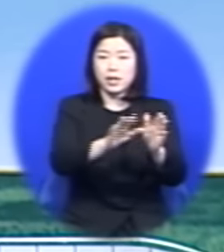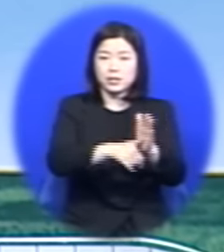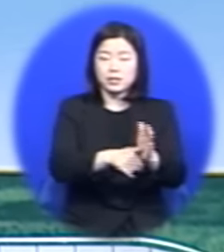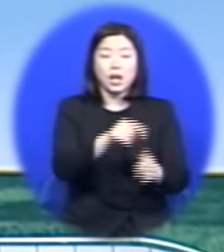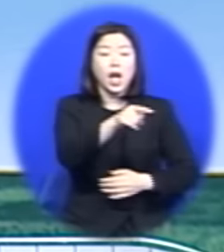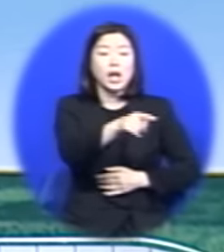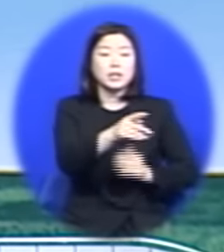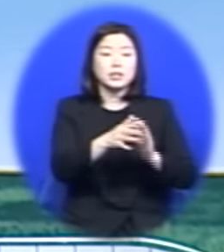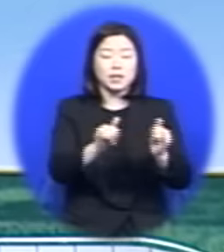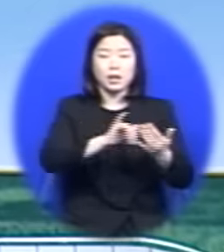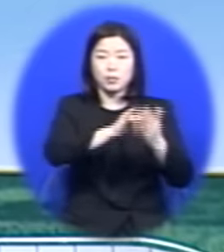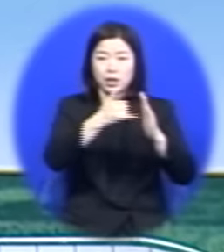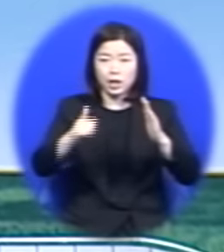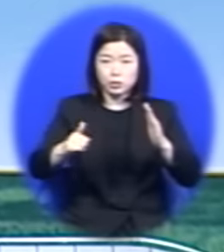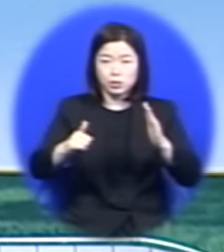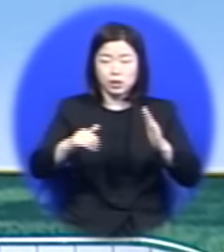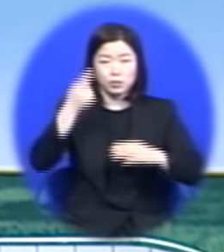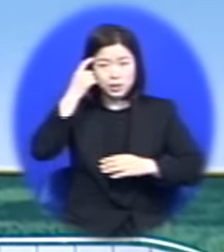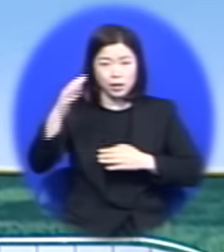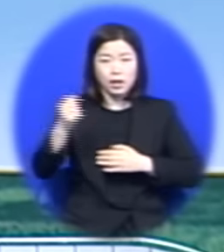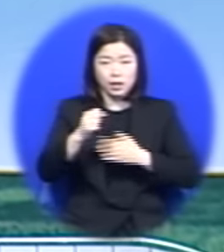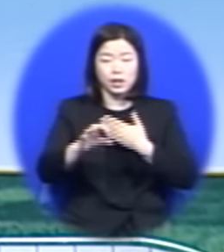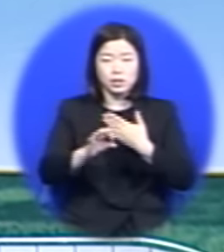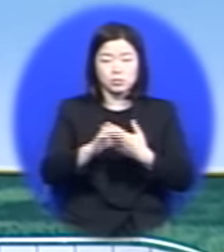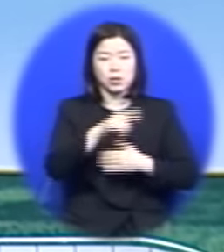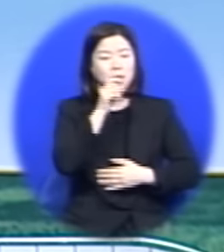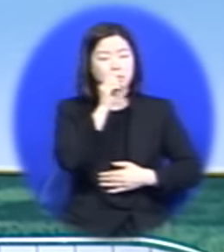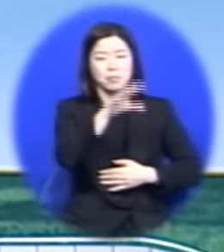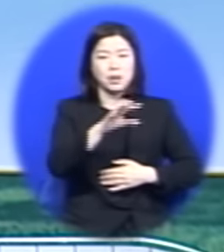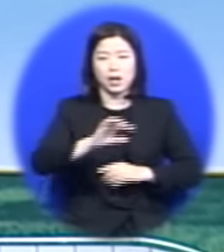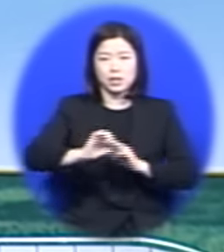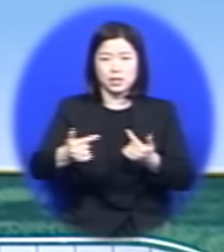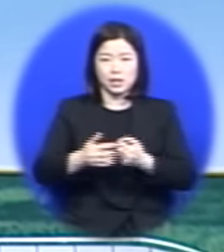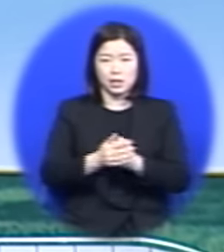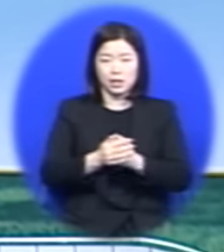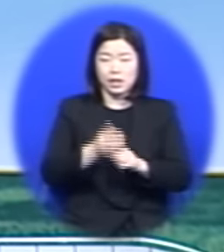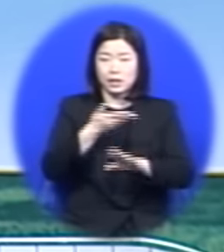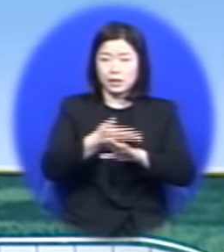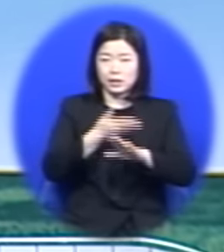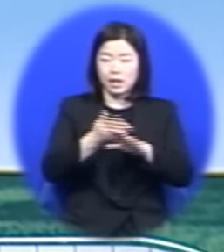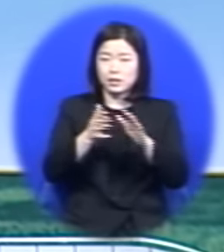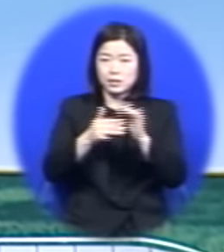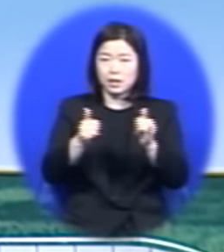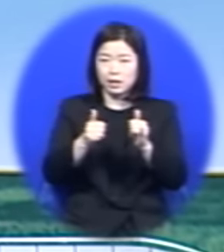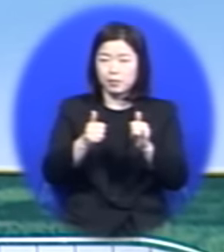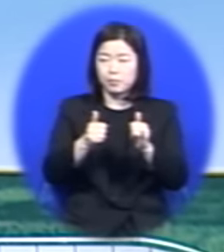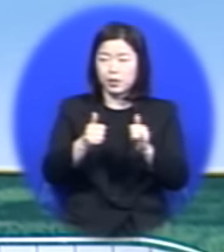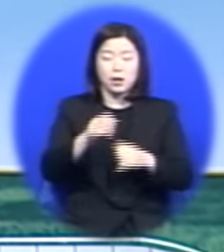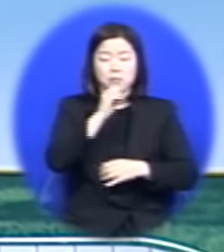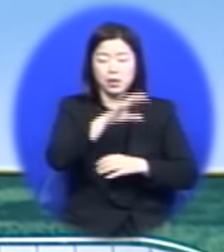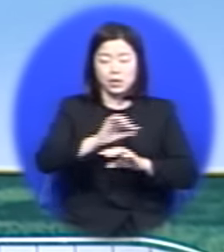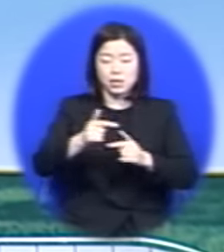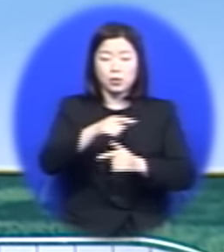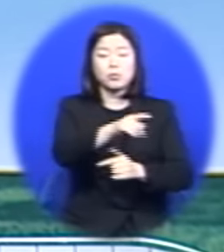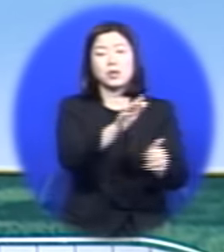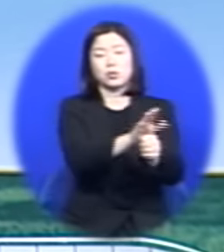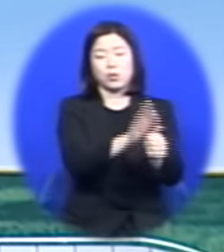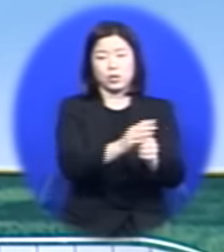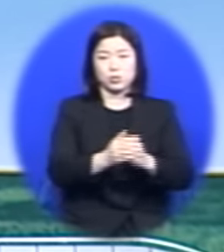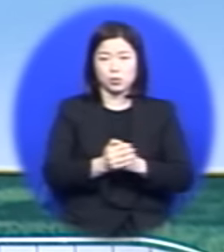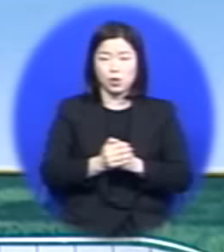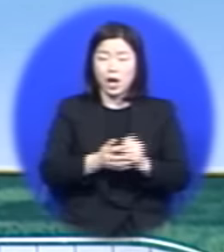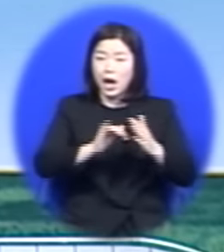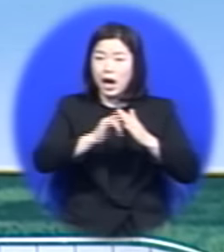사람이 가족이라고 느끼면 말 안 합니다. 말하지 않고 그 사람을 돕습니다. 가족인데